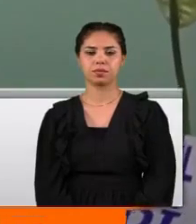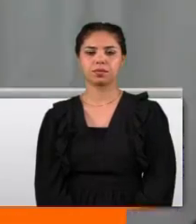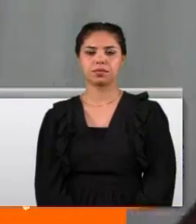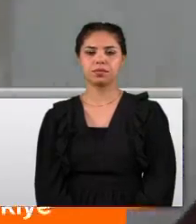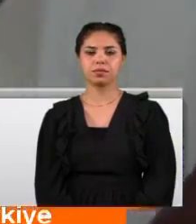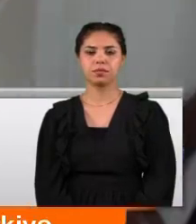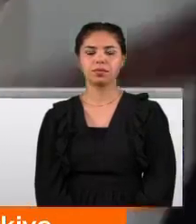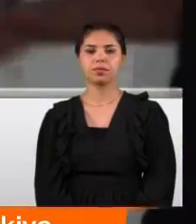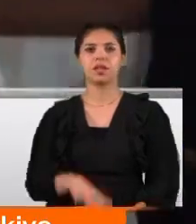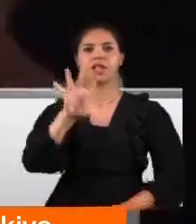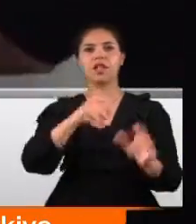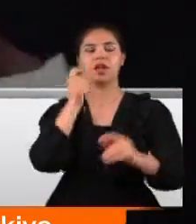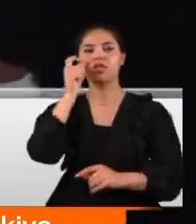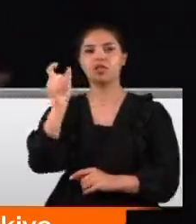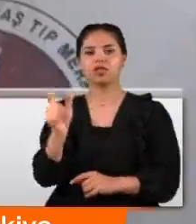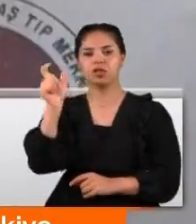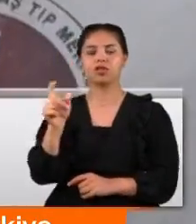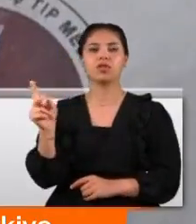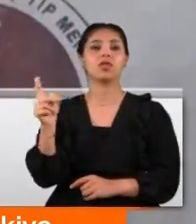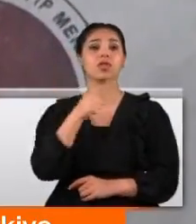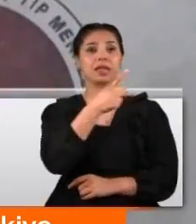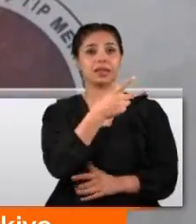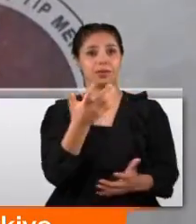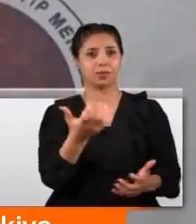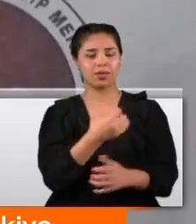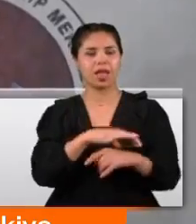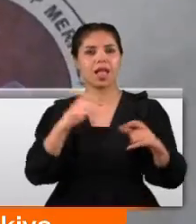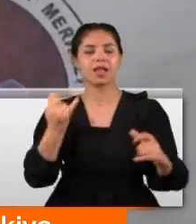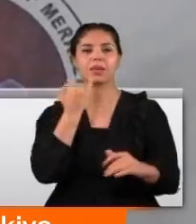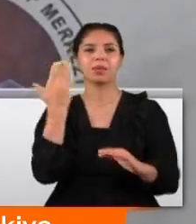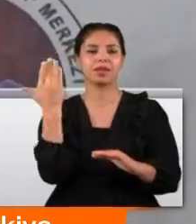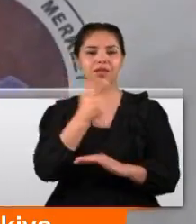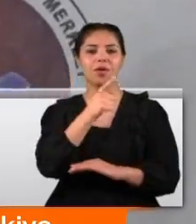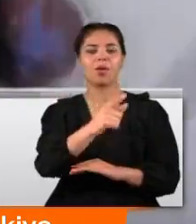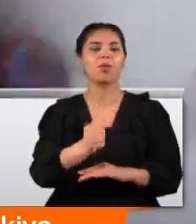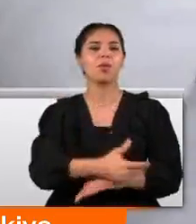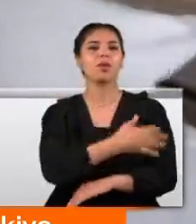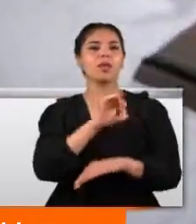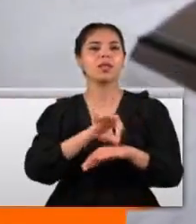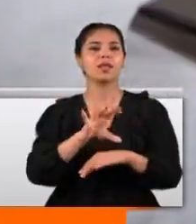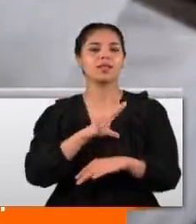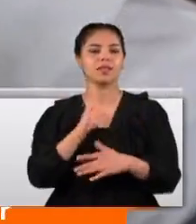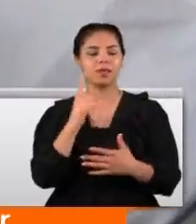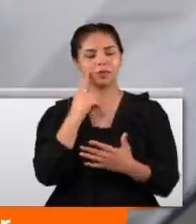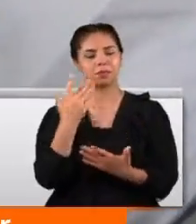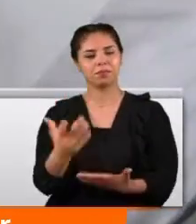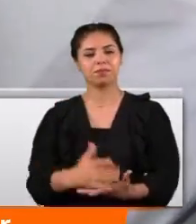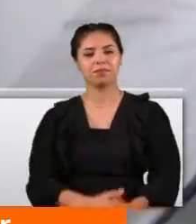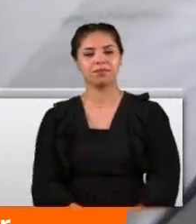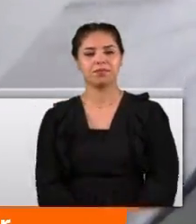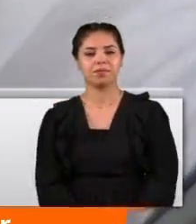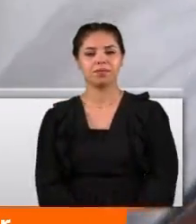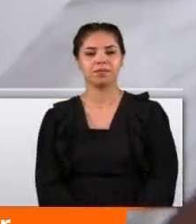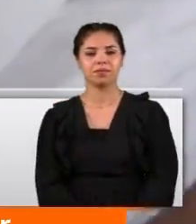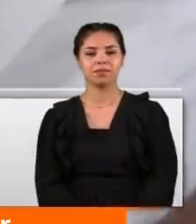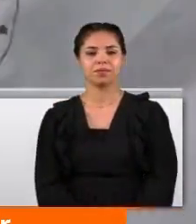ip taşımıştık. Dağcılar kurtardıkları çifti hastanede ziyaret etti. Buluşmada duygusal anlar yaşandı. Hiç duygulanma, duygulanma canım